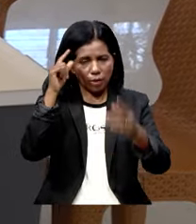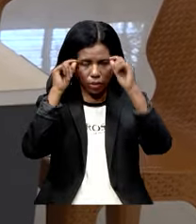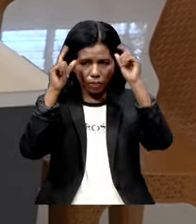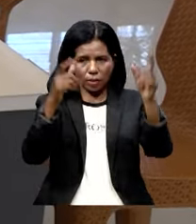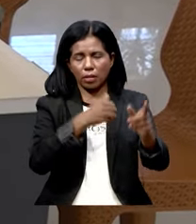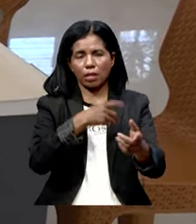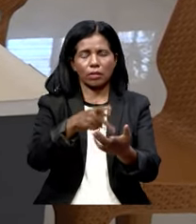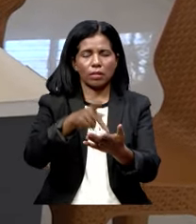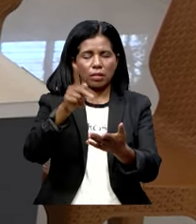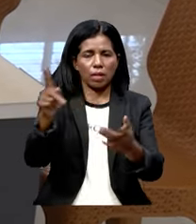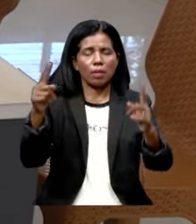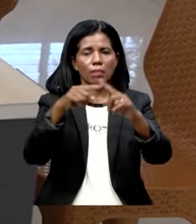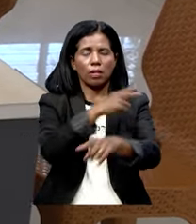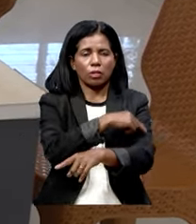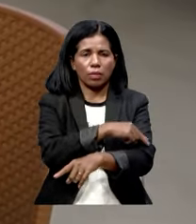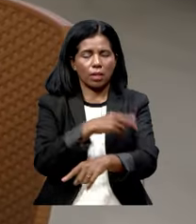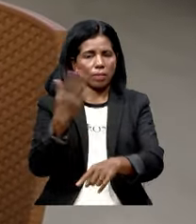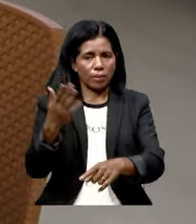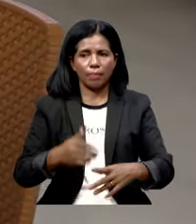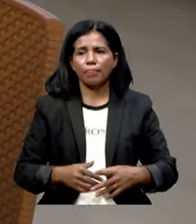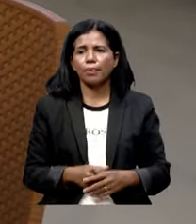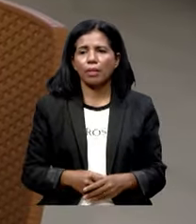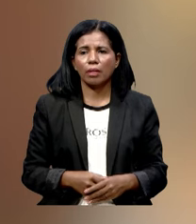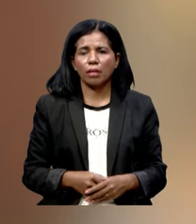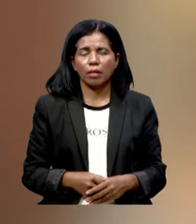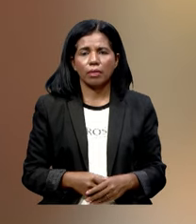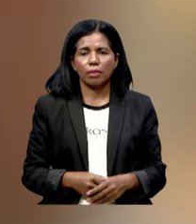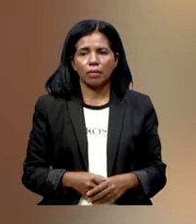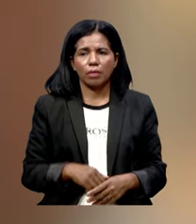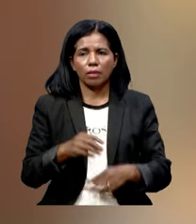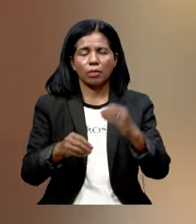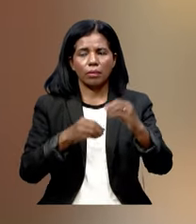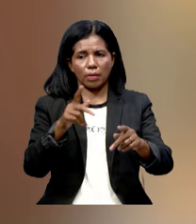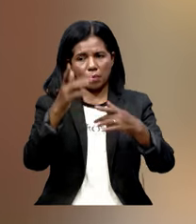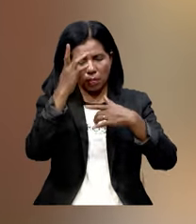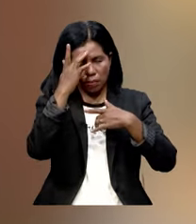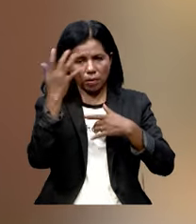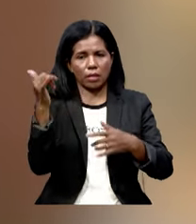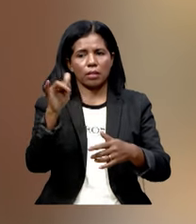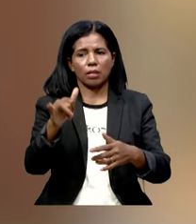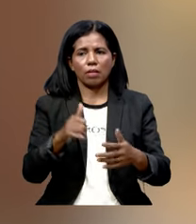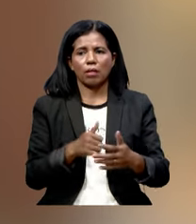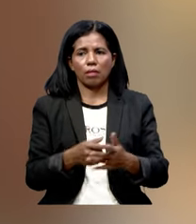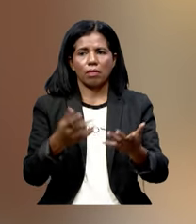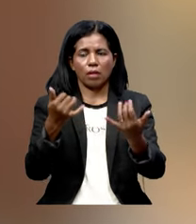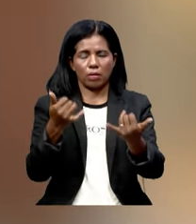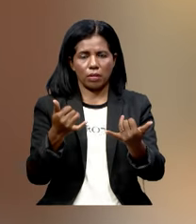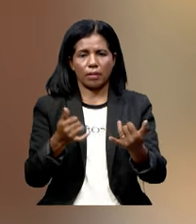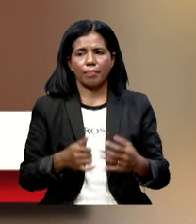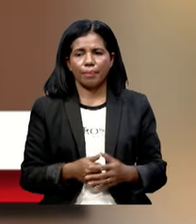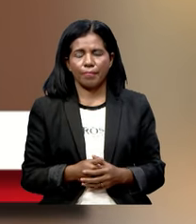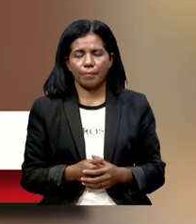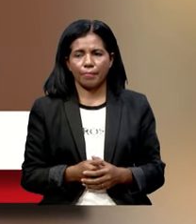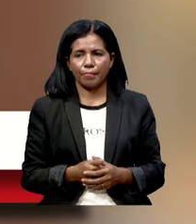será o pagamento do hospital, né? Quando há condições, bem... paciente Hirak nebe mak agora rada ya